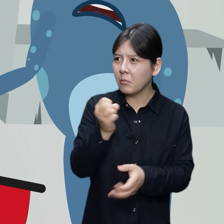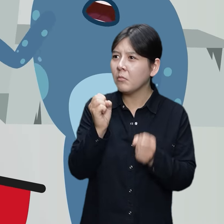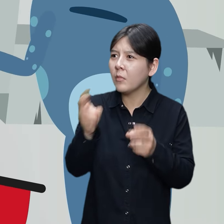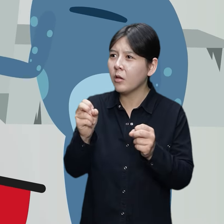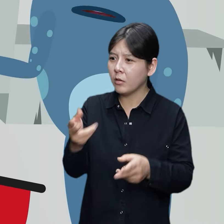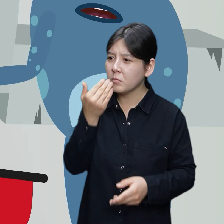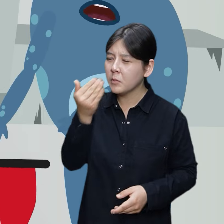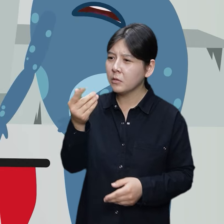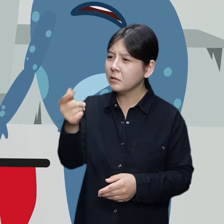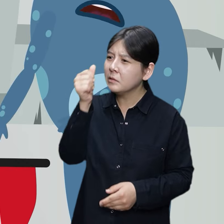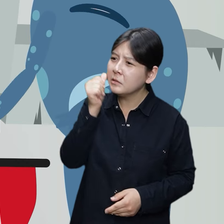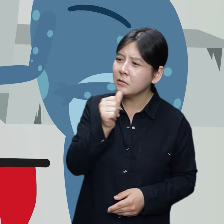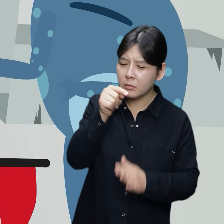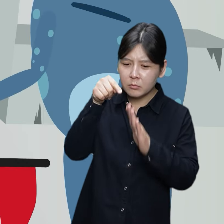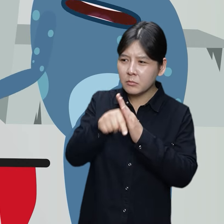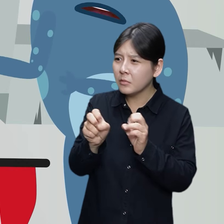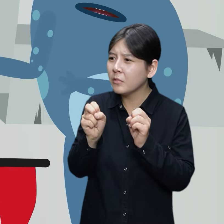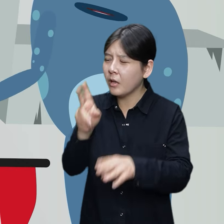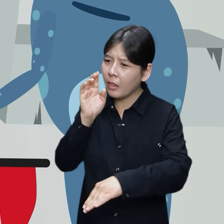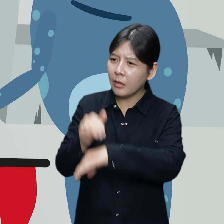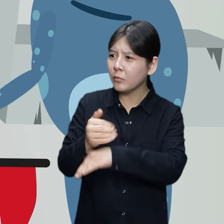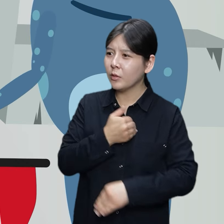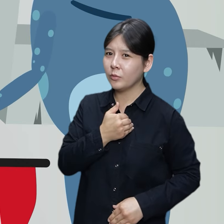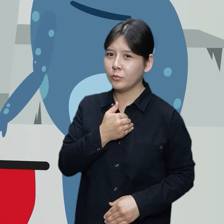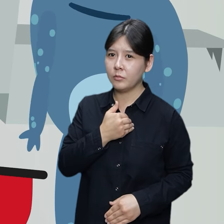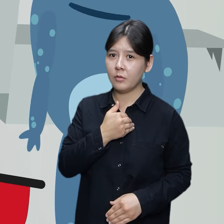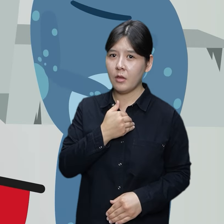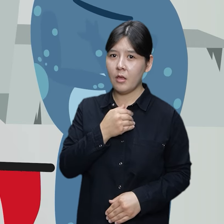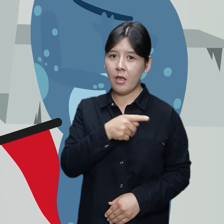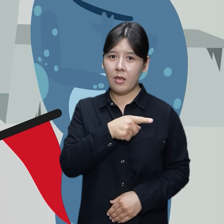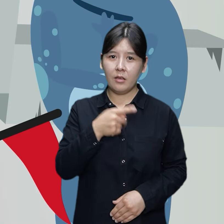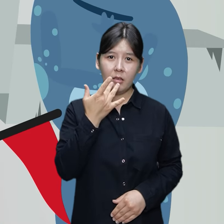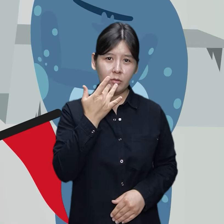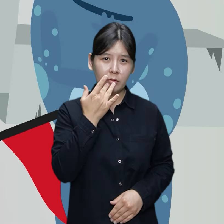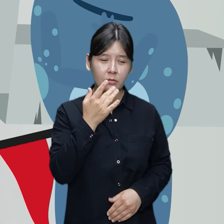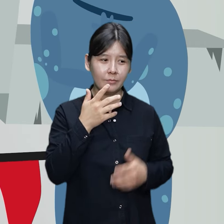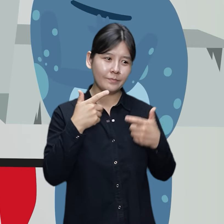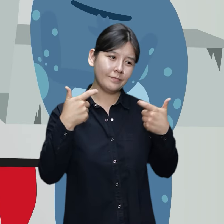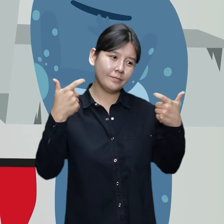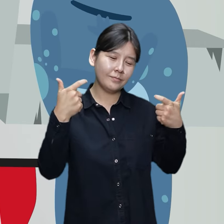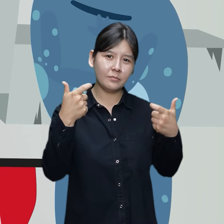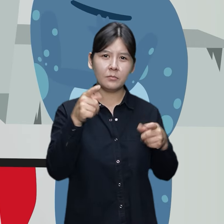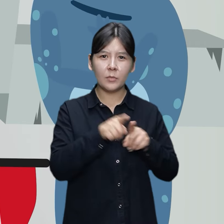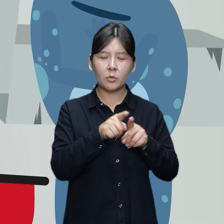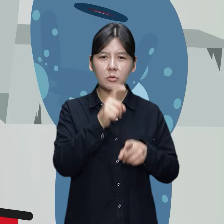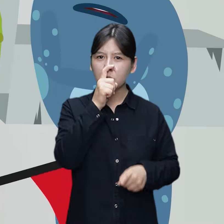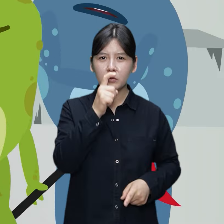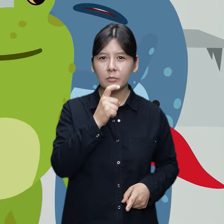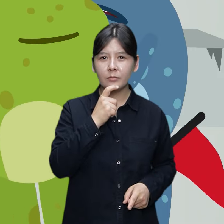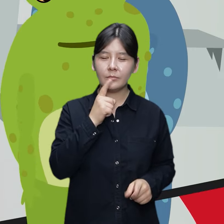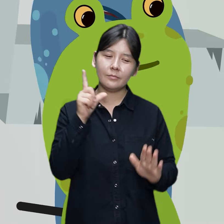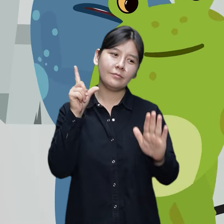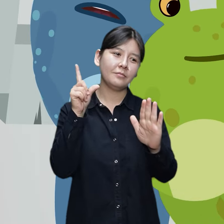мұны қантіп қолдың, мұның сыры еммеде деп сұрап қалды. Баяқыл чоқыны бағандырған бақа, ечінерсені түшін бүгіндей,